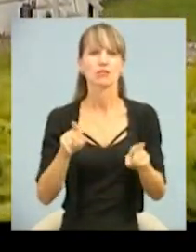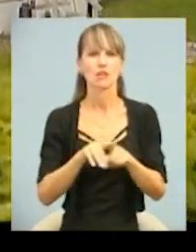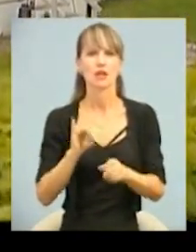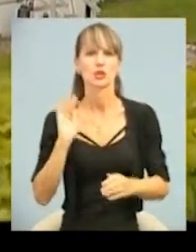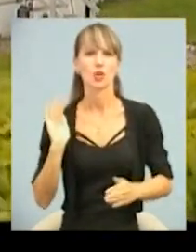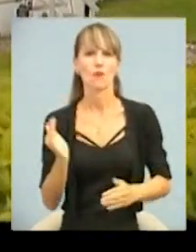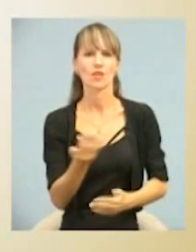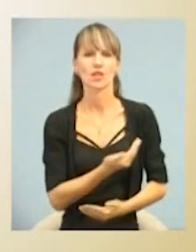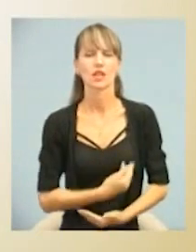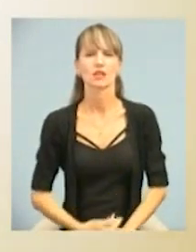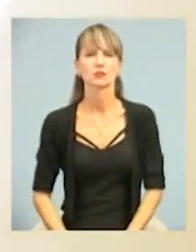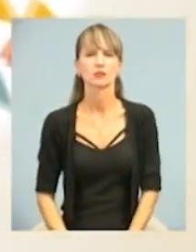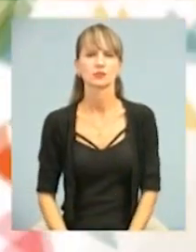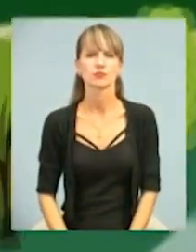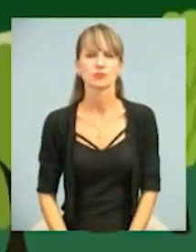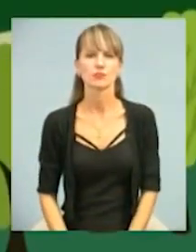ззовні.